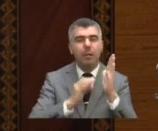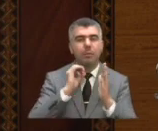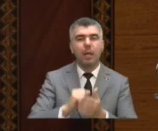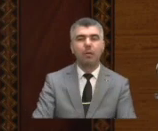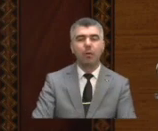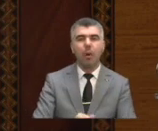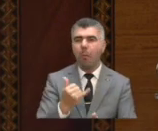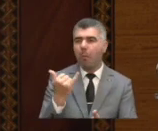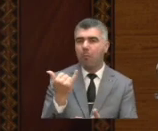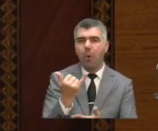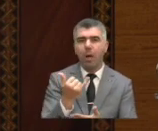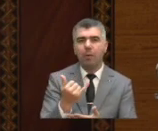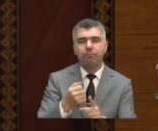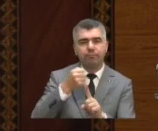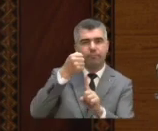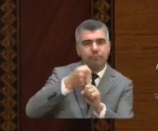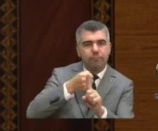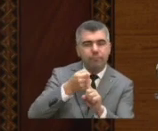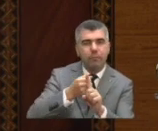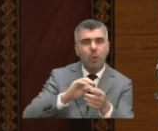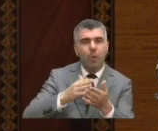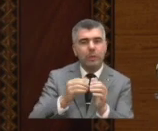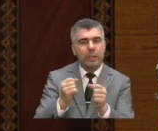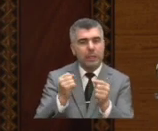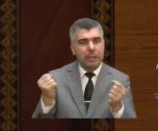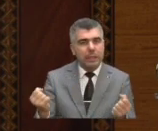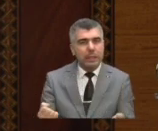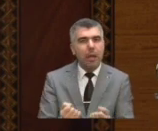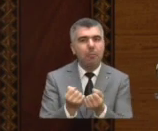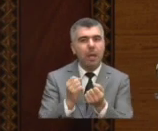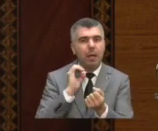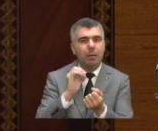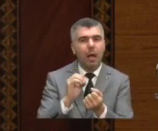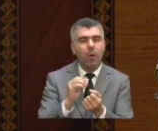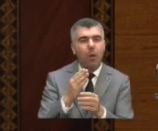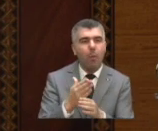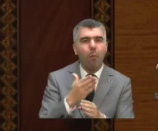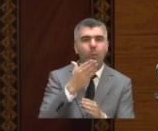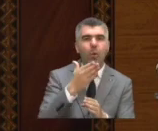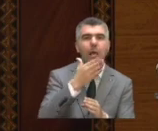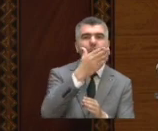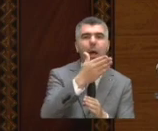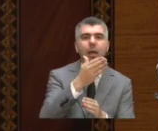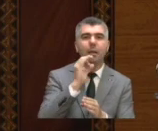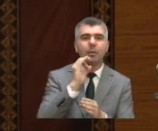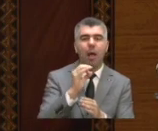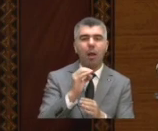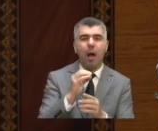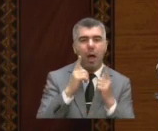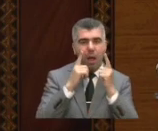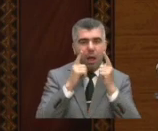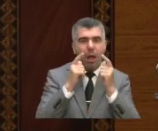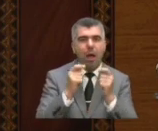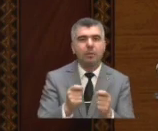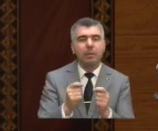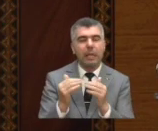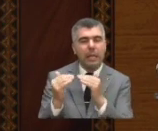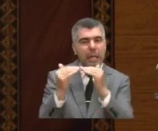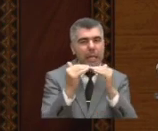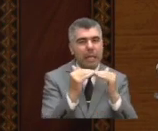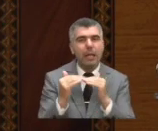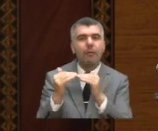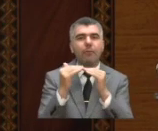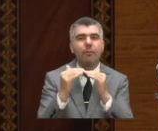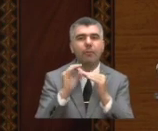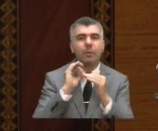تحقق من منجزات تنمويه واستشراف المستقبل وفق رؤيه توازن بين التدبير